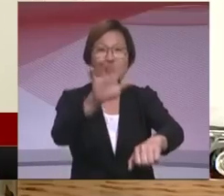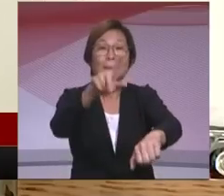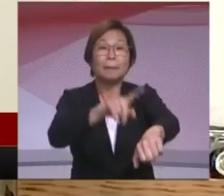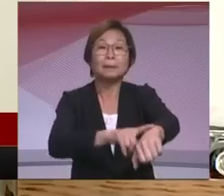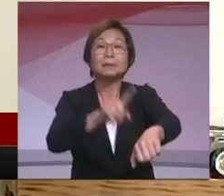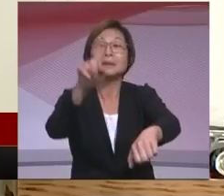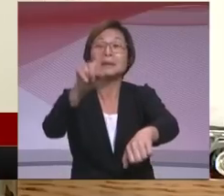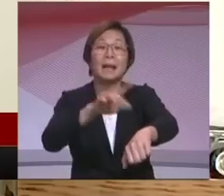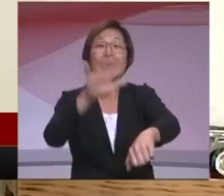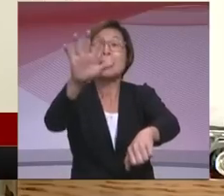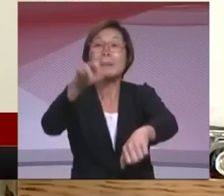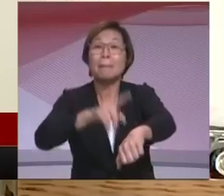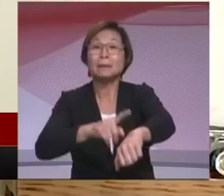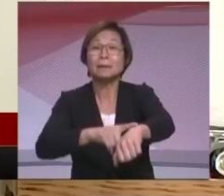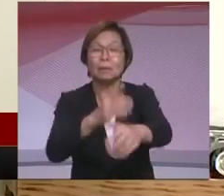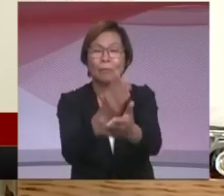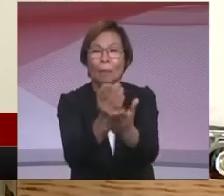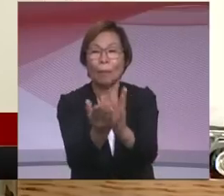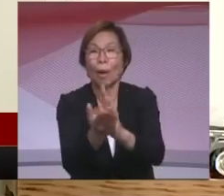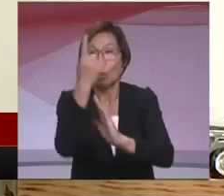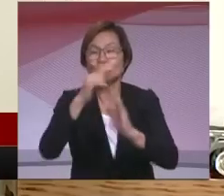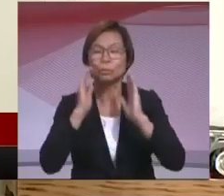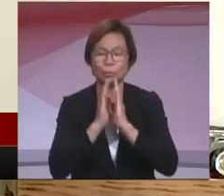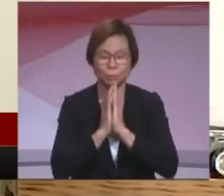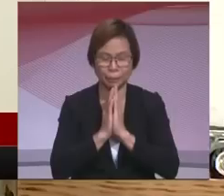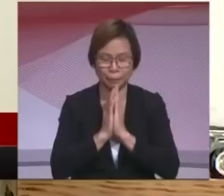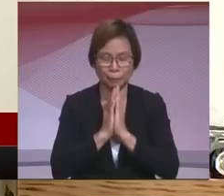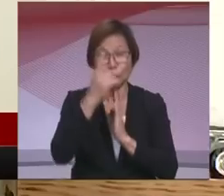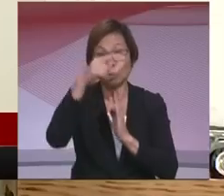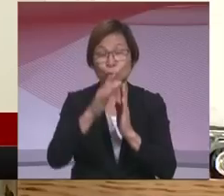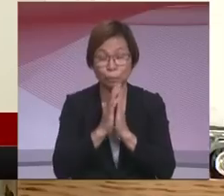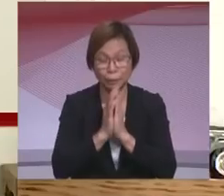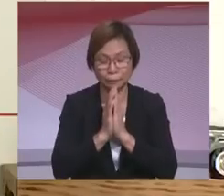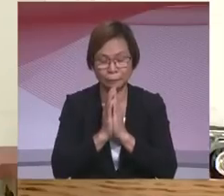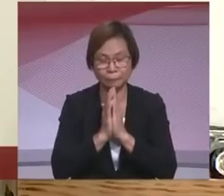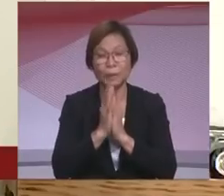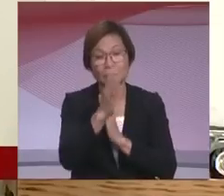sesi untuk sembahyang, manakala